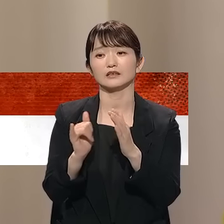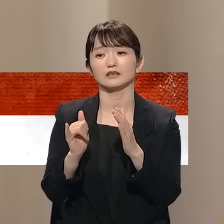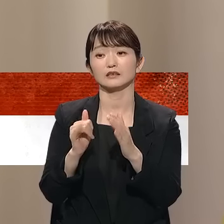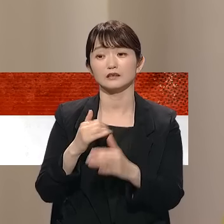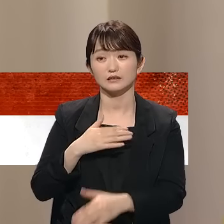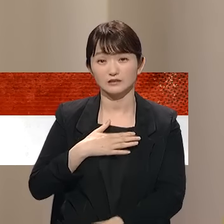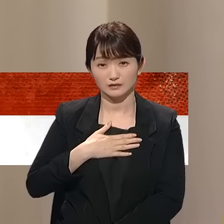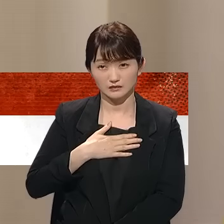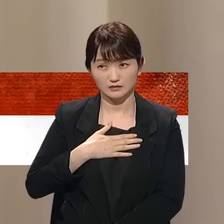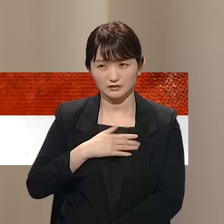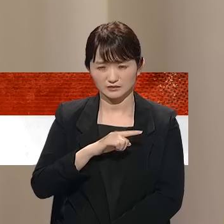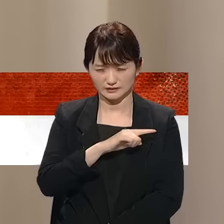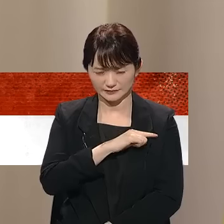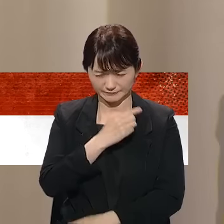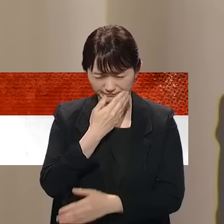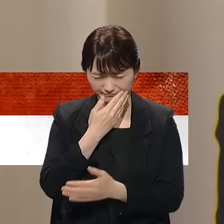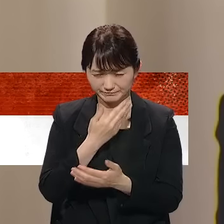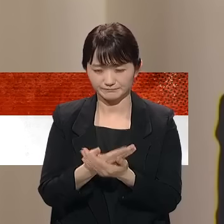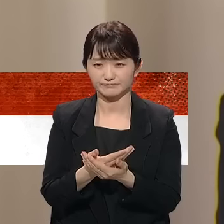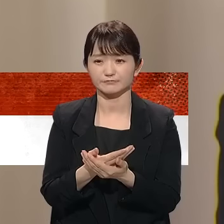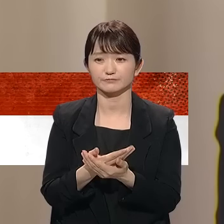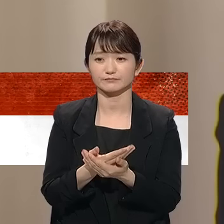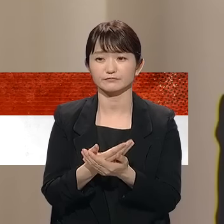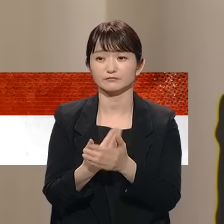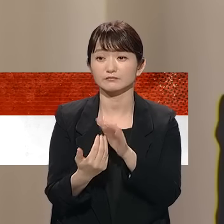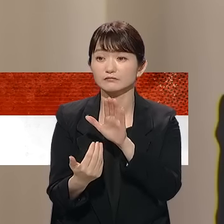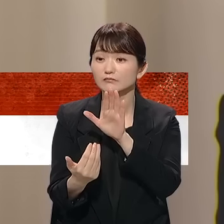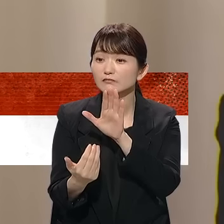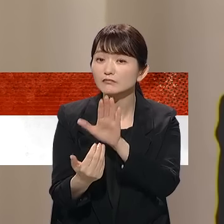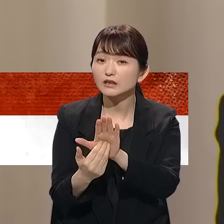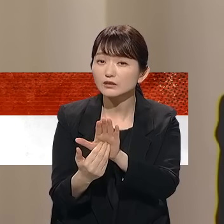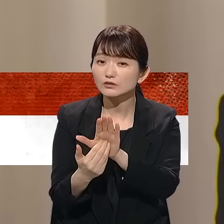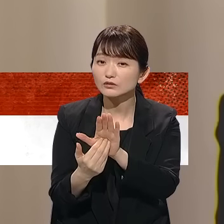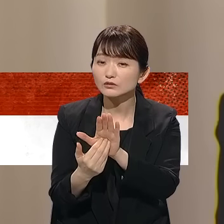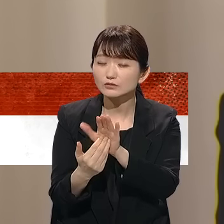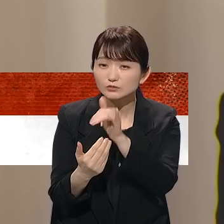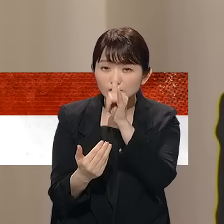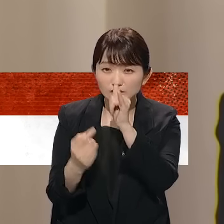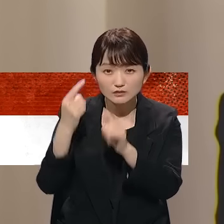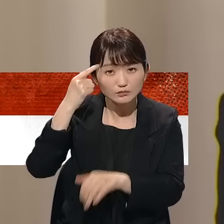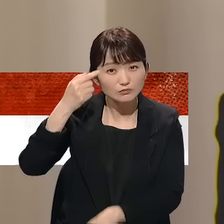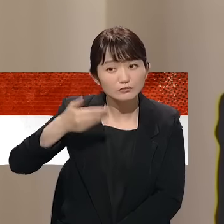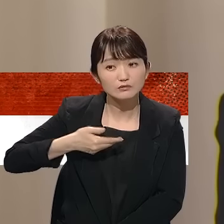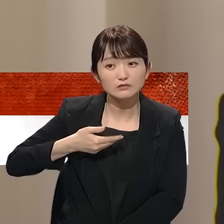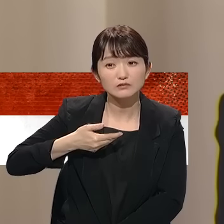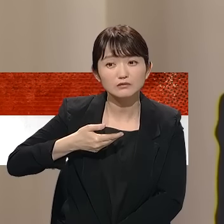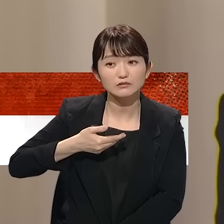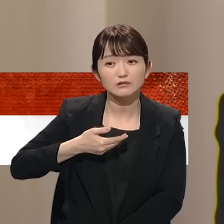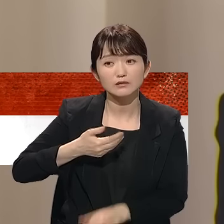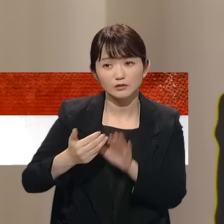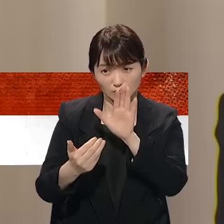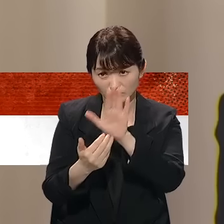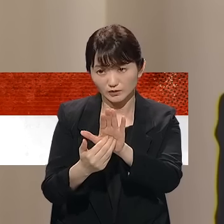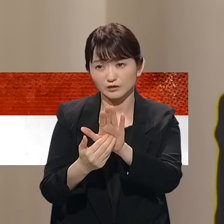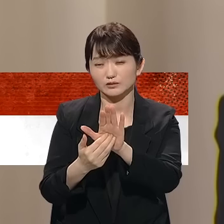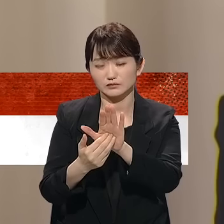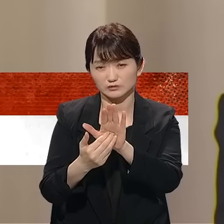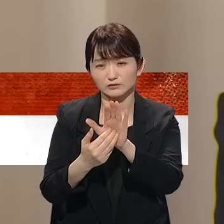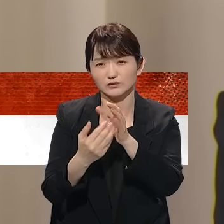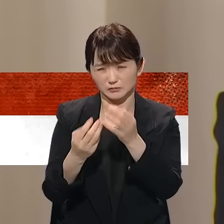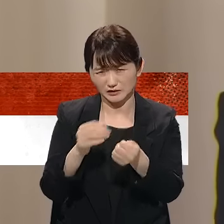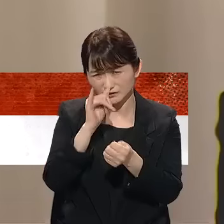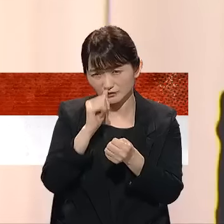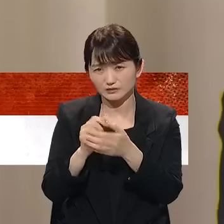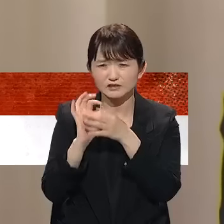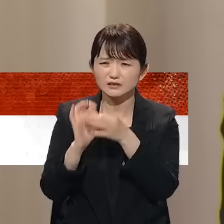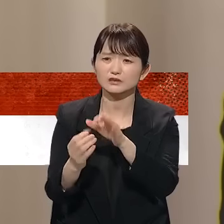가족이 저한테 가장 컸으니까 막을 수 없냐고 말씀하셨잖아요. 많았죠. 계속 막았고 한